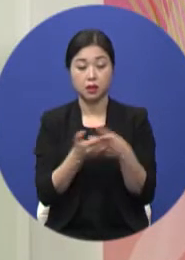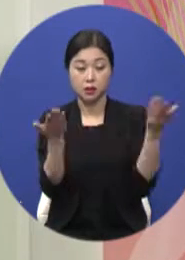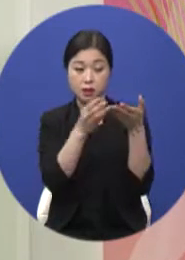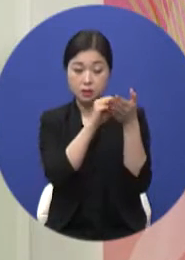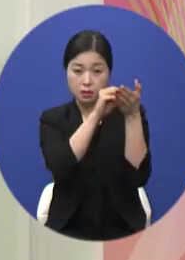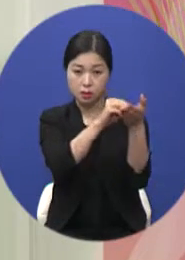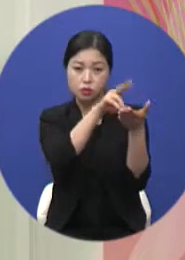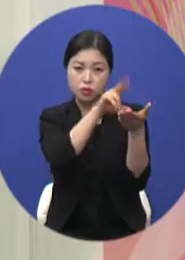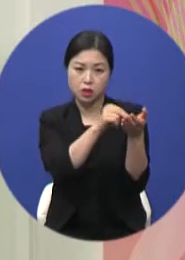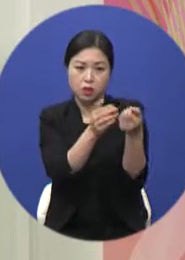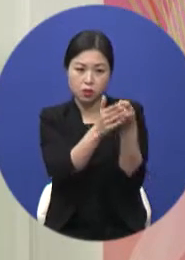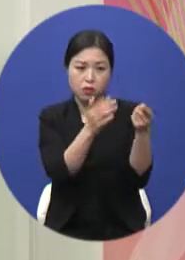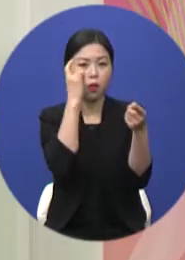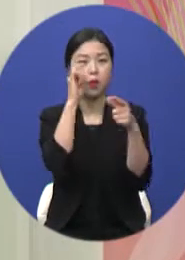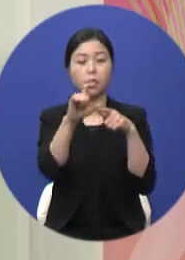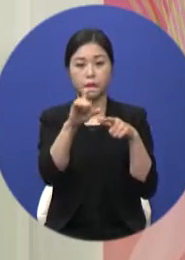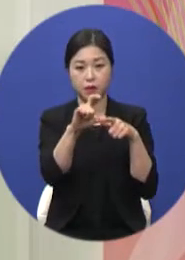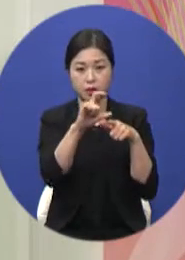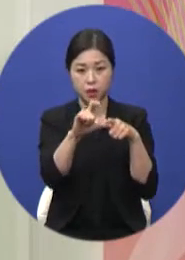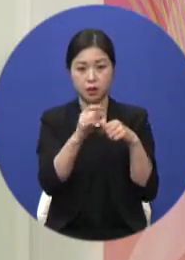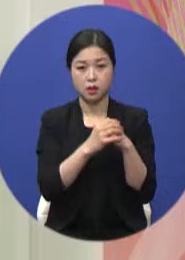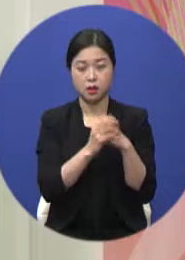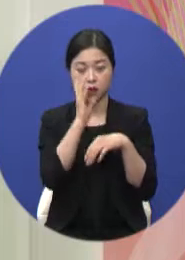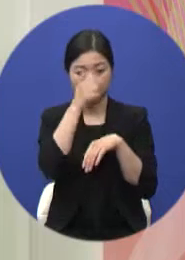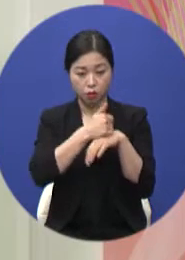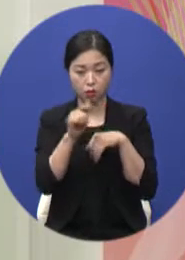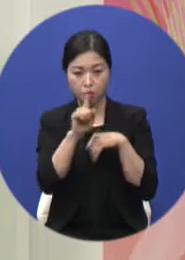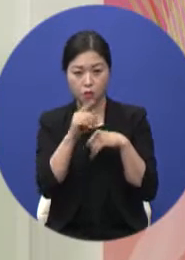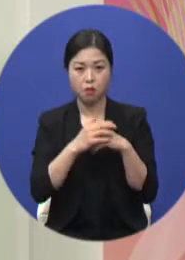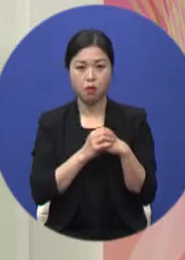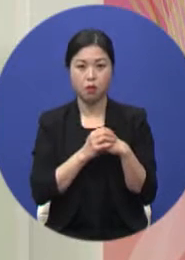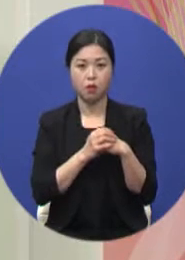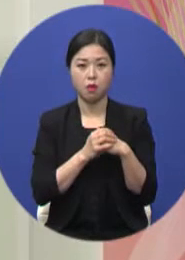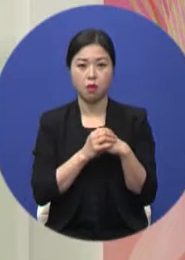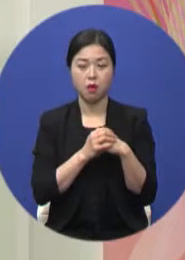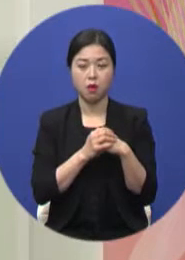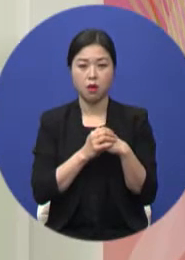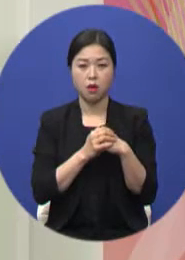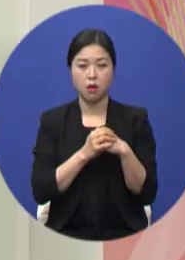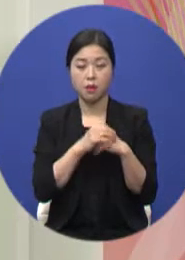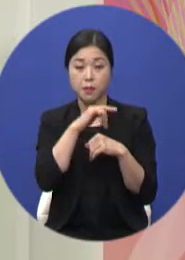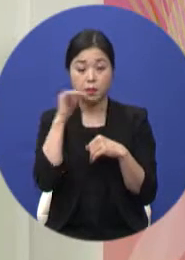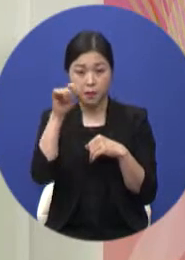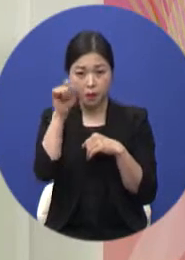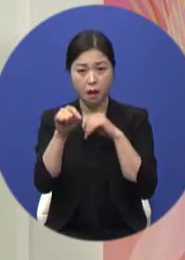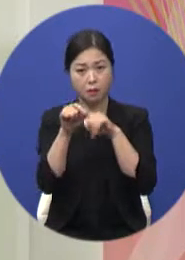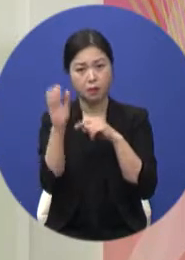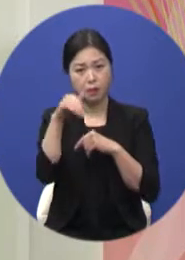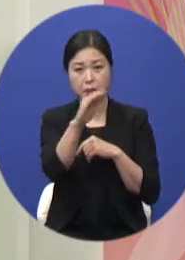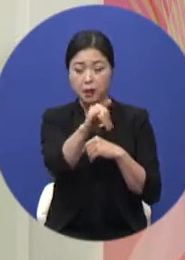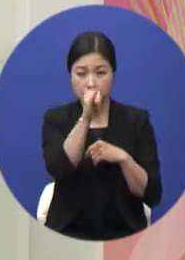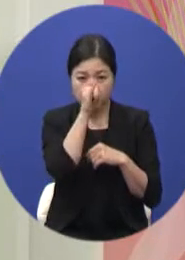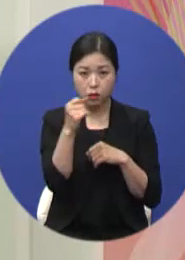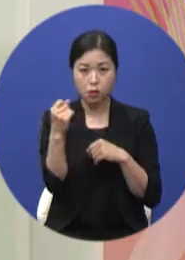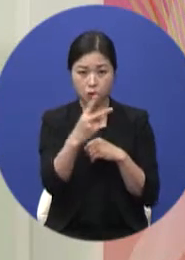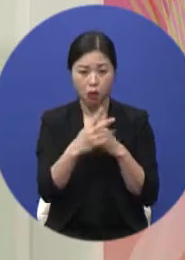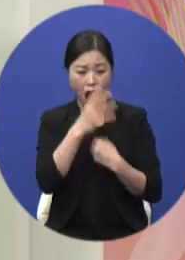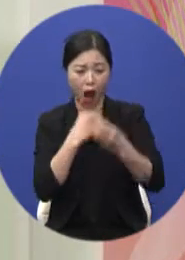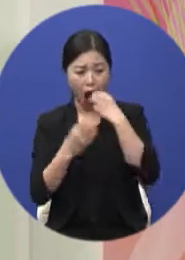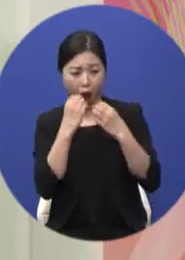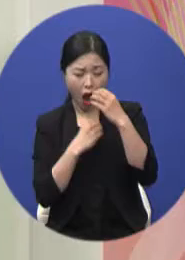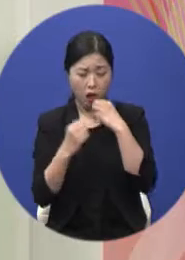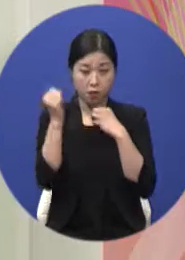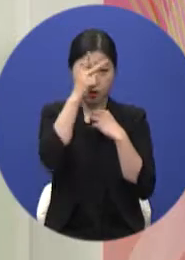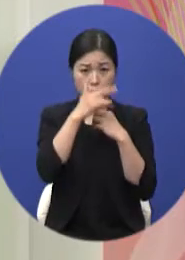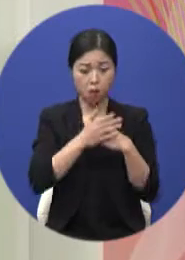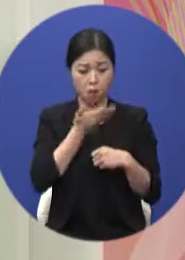취업 문제 때문에 고민하다 보면은 생리불순 같은 게 많이 오게 되고, 심지어 그것이 이제 섭식장애, 그 너무 폭식을 하거나 아니면은